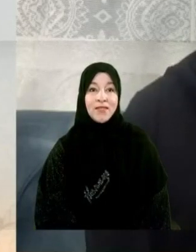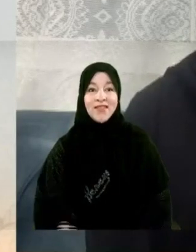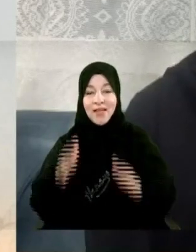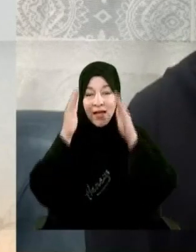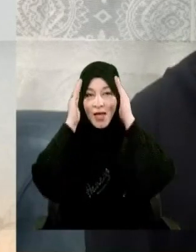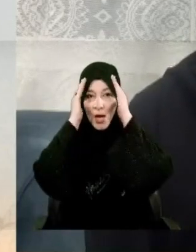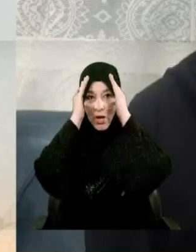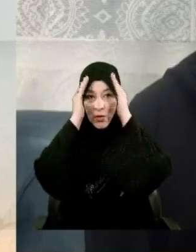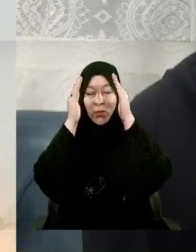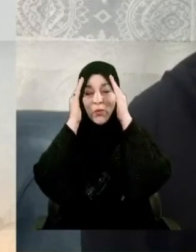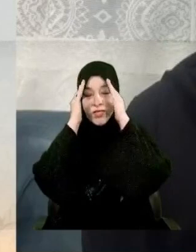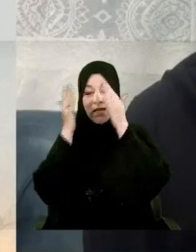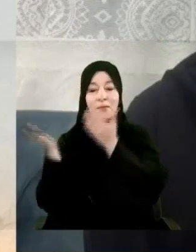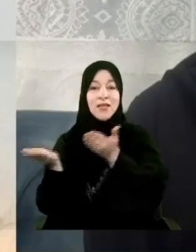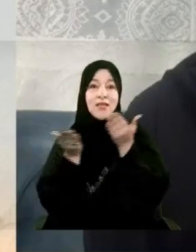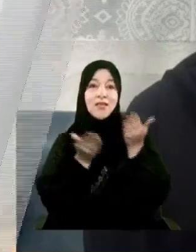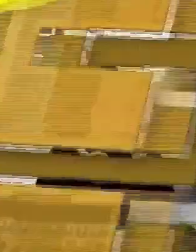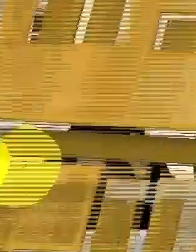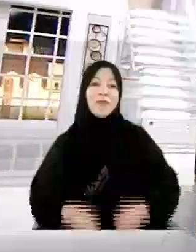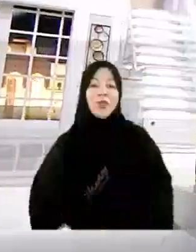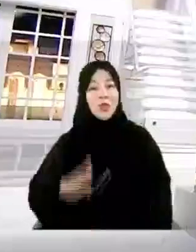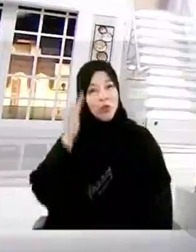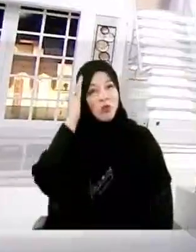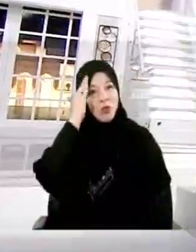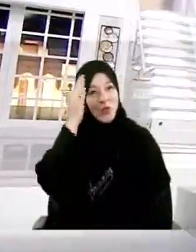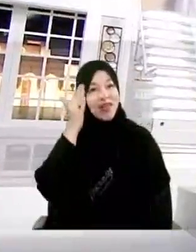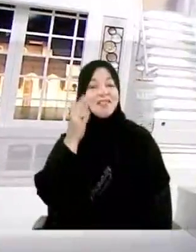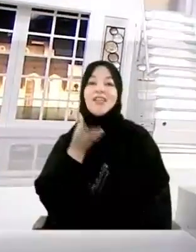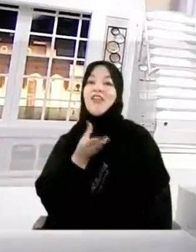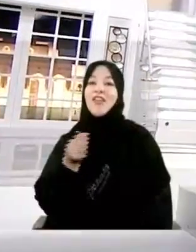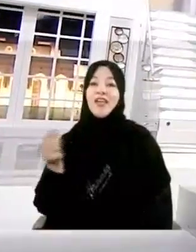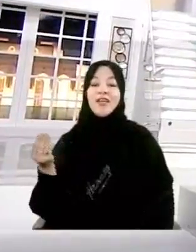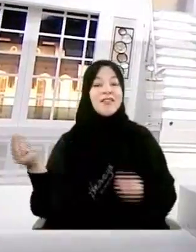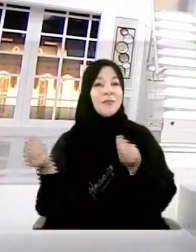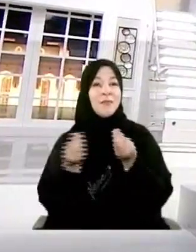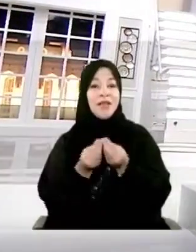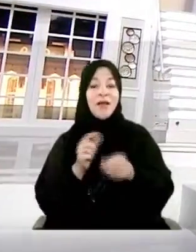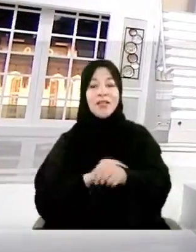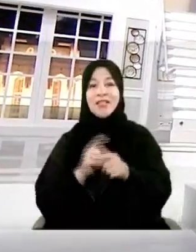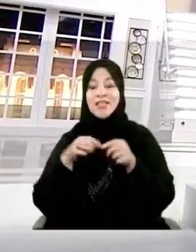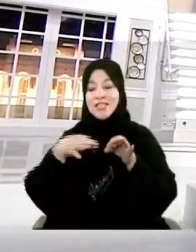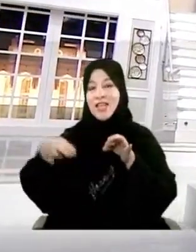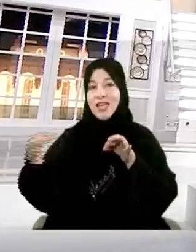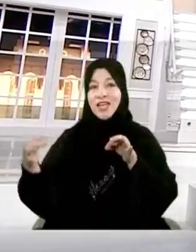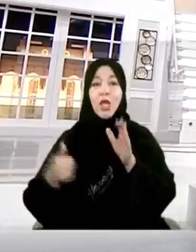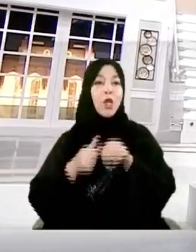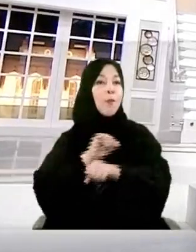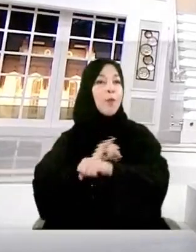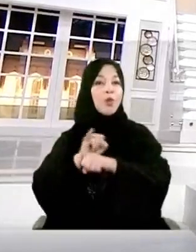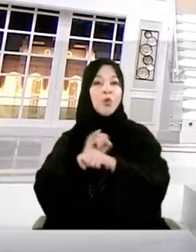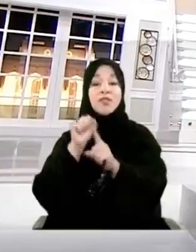أهلا وسهلا بك ونورتي. شكرا، شكرا لك صفاء للانضمام في هذه الدقائق للحديث أيضا عن